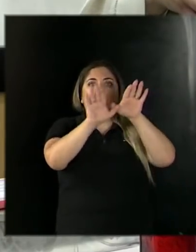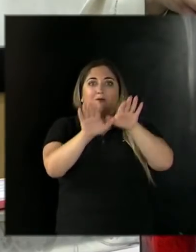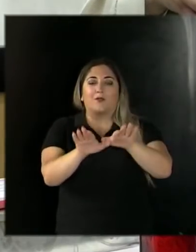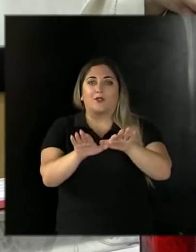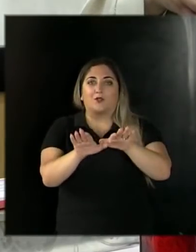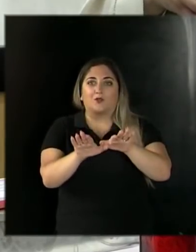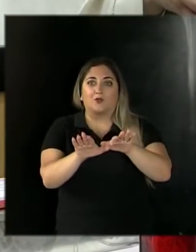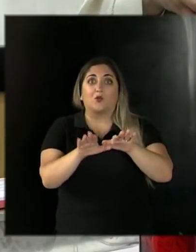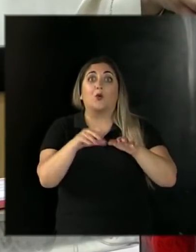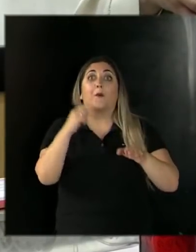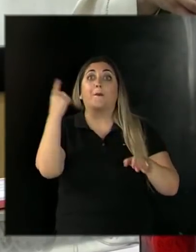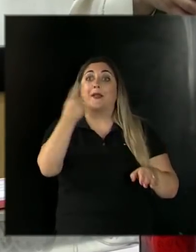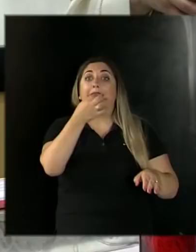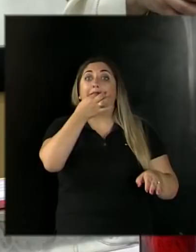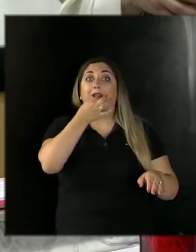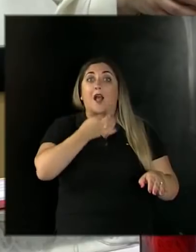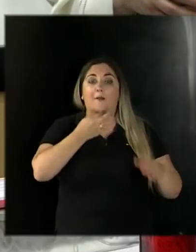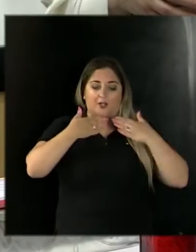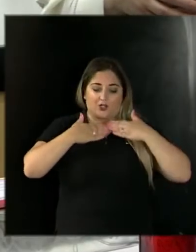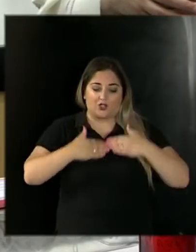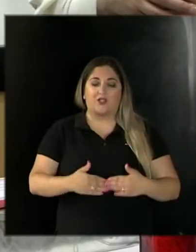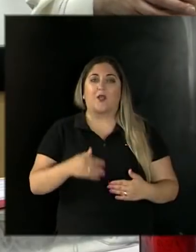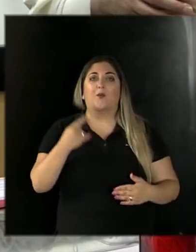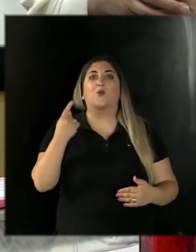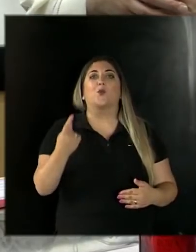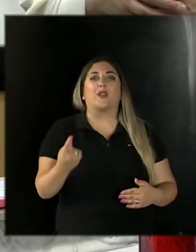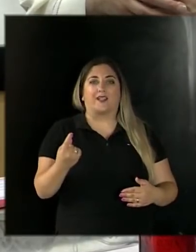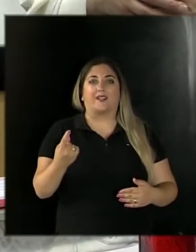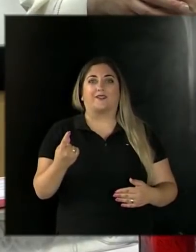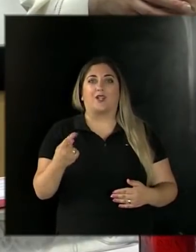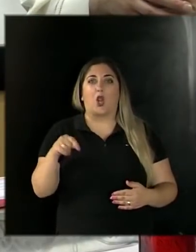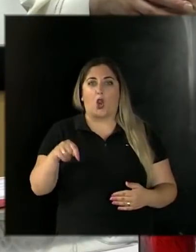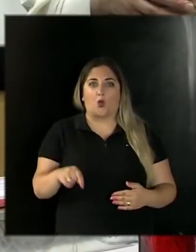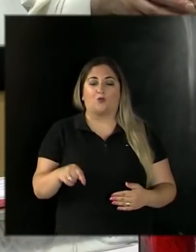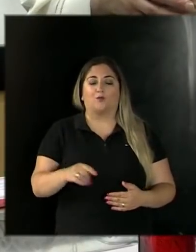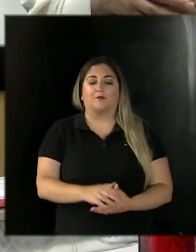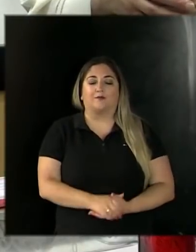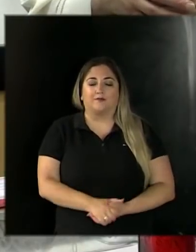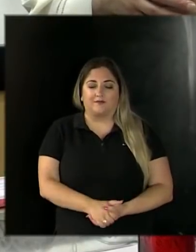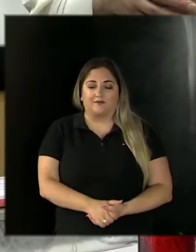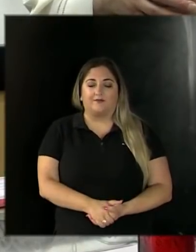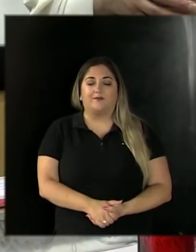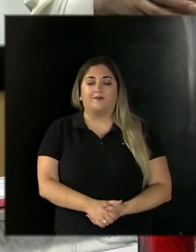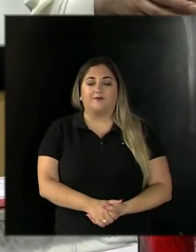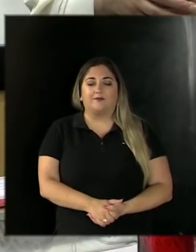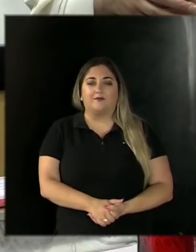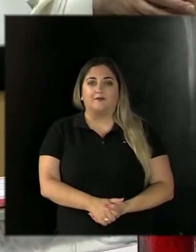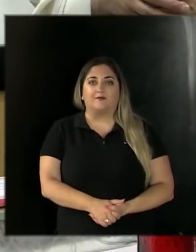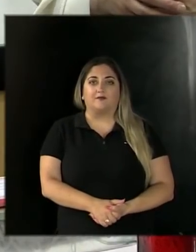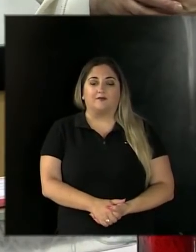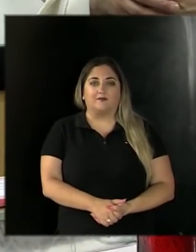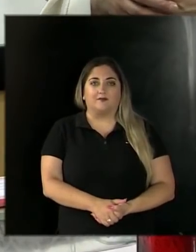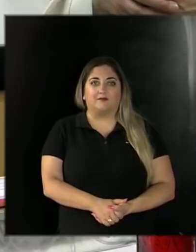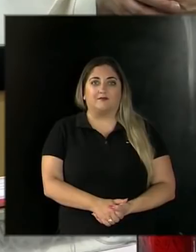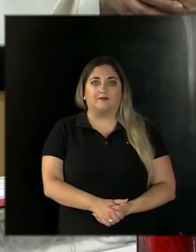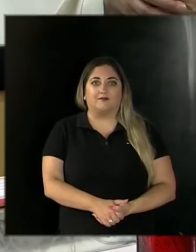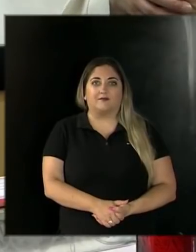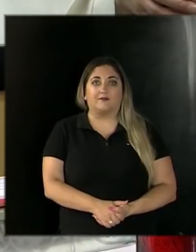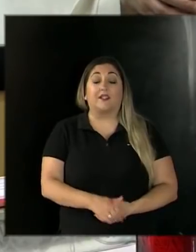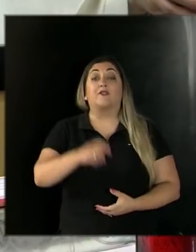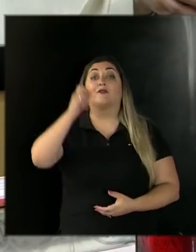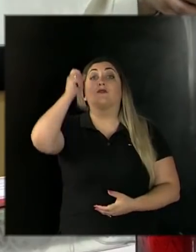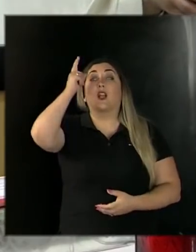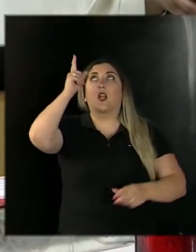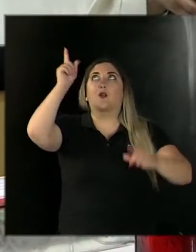Santu jaqadna f'ġisem wieħed, lilna li nieħdu sehem mill-ġisem u d-demm ta' Kristu.